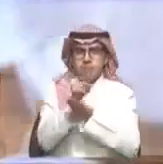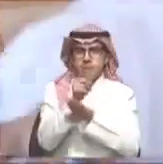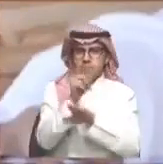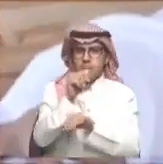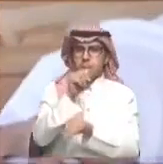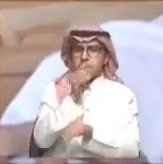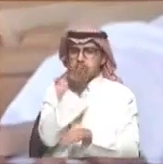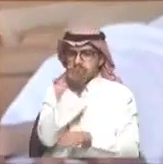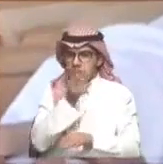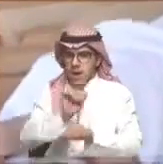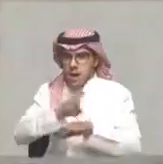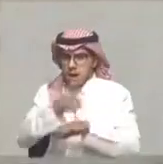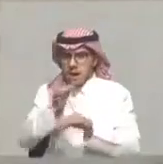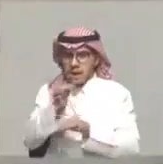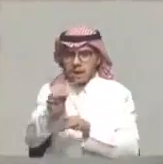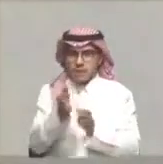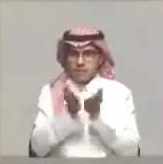البحرية.